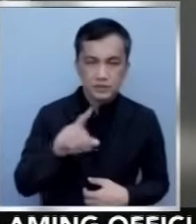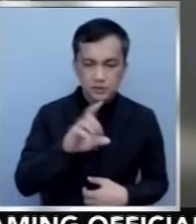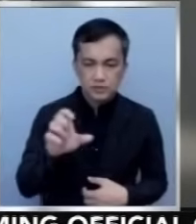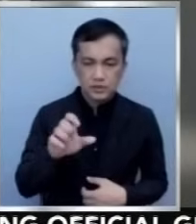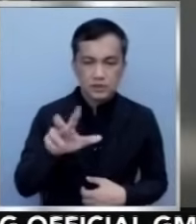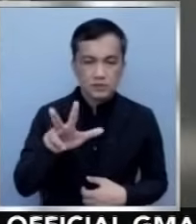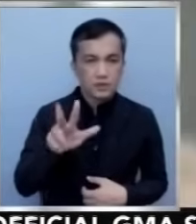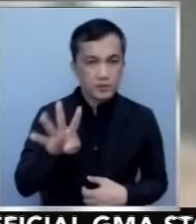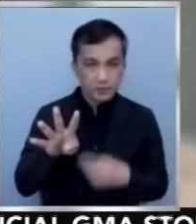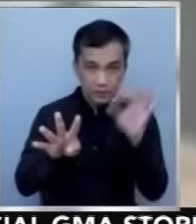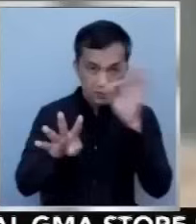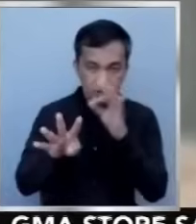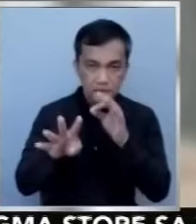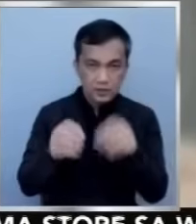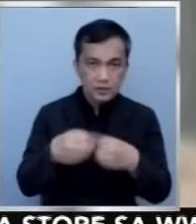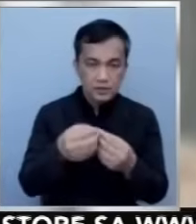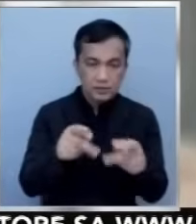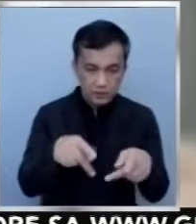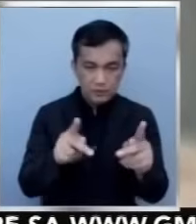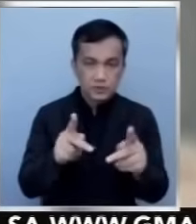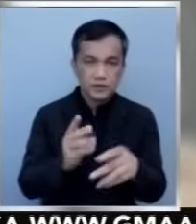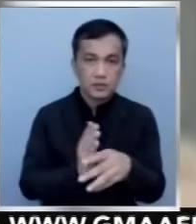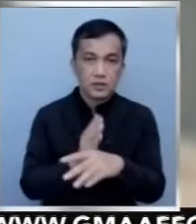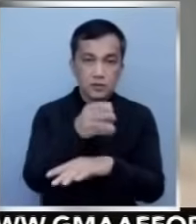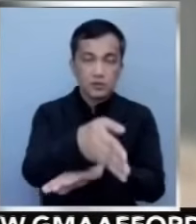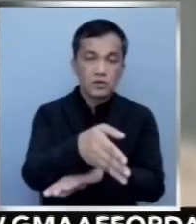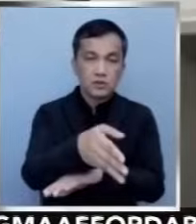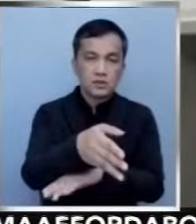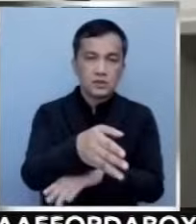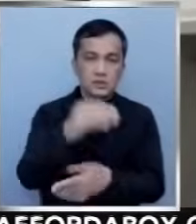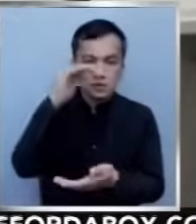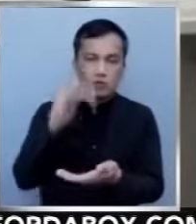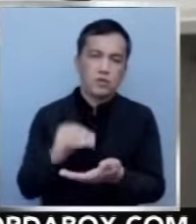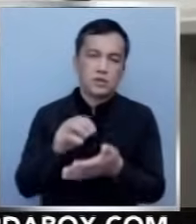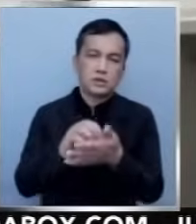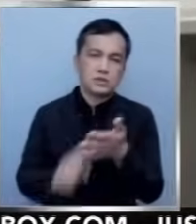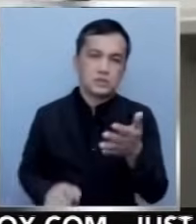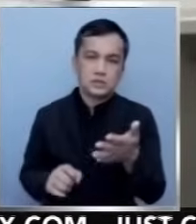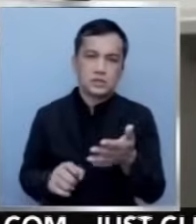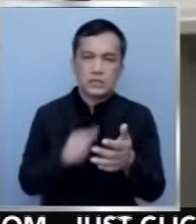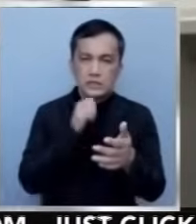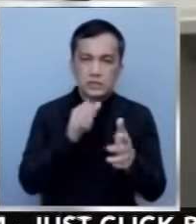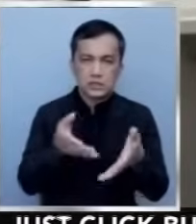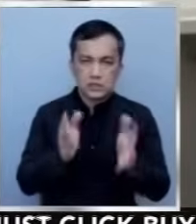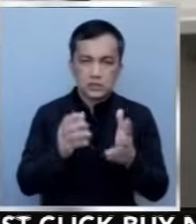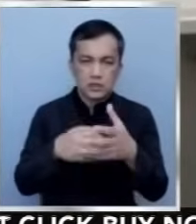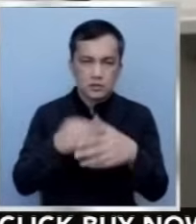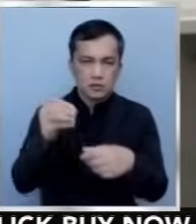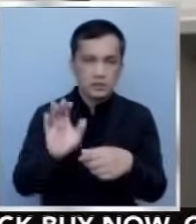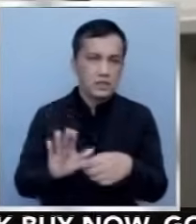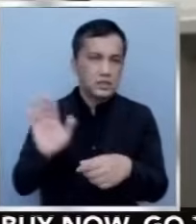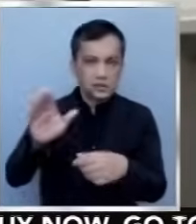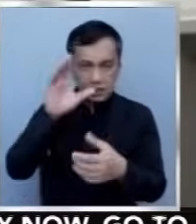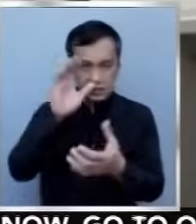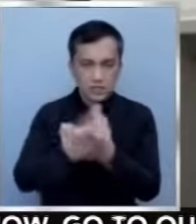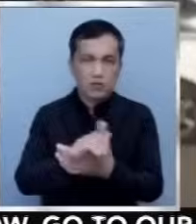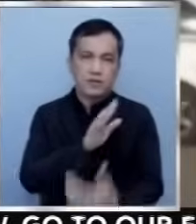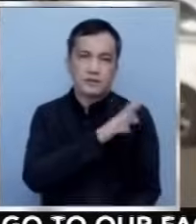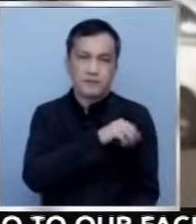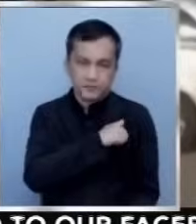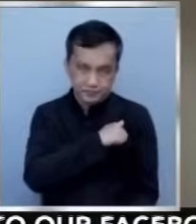Pilipinong nabigyan ng permiso makatawid, nabawasan pa dahil hindi pinapayagang lumabas ang kanilang mga asawang Palestino.